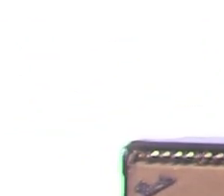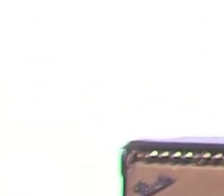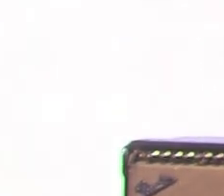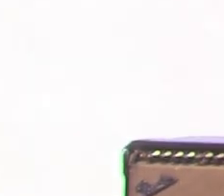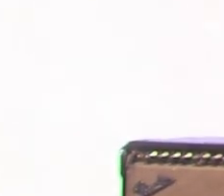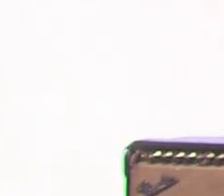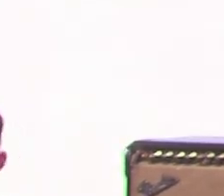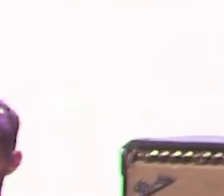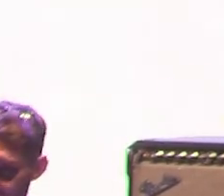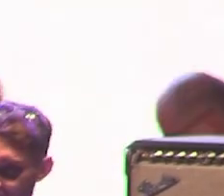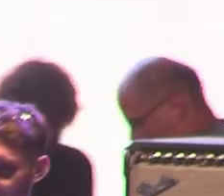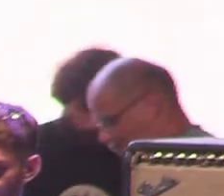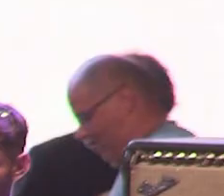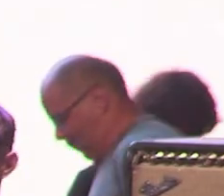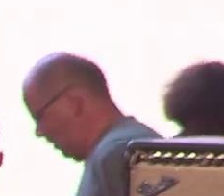weitermachen.